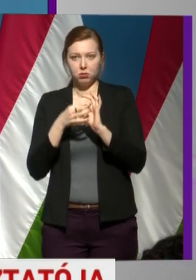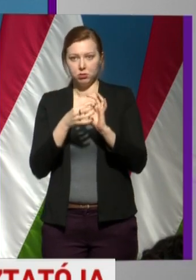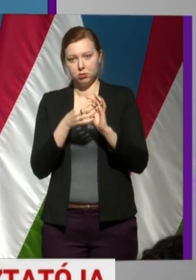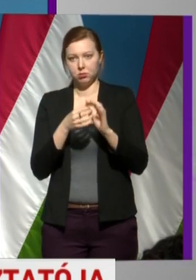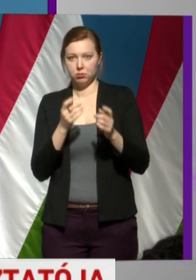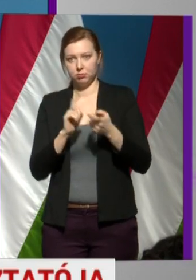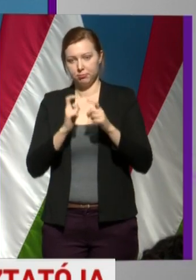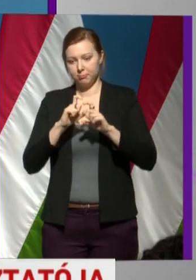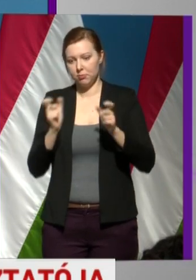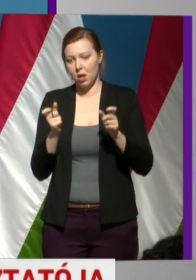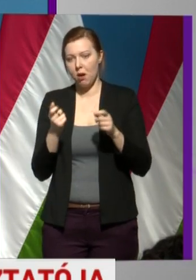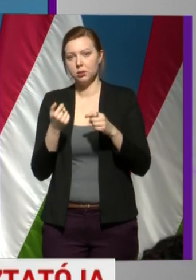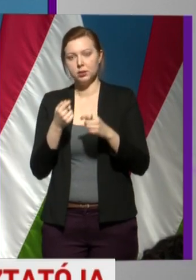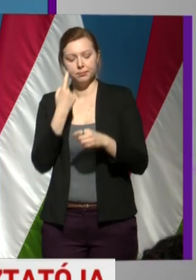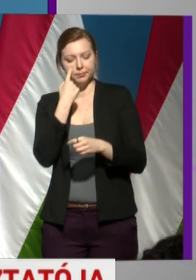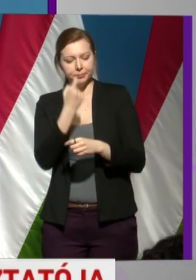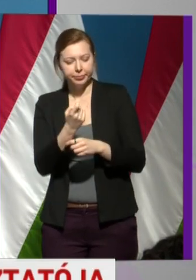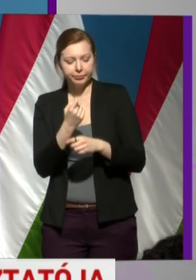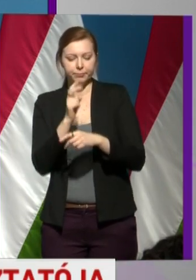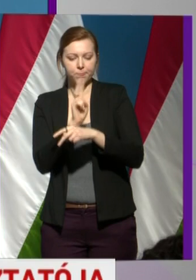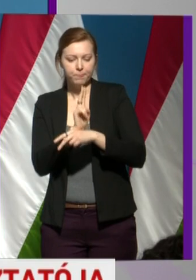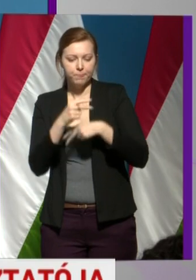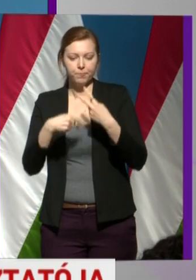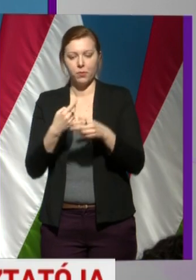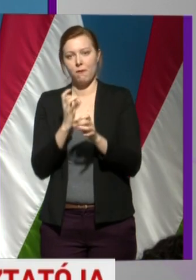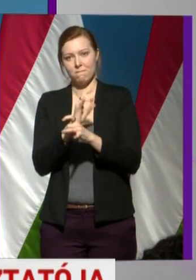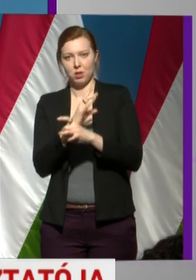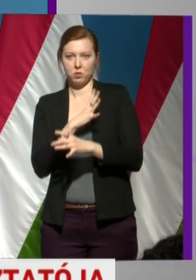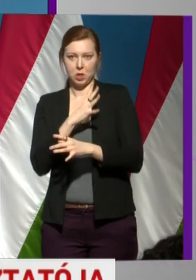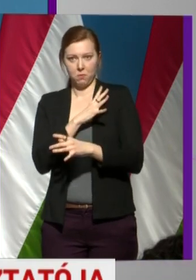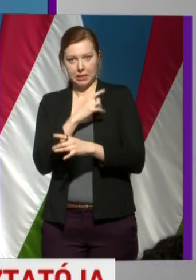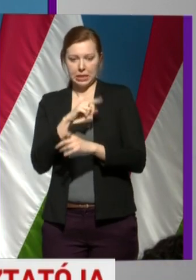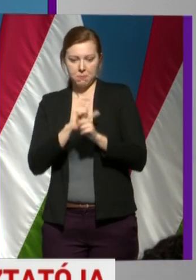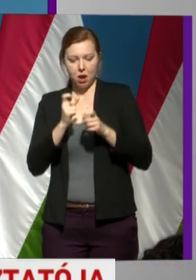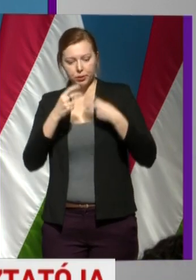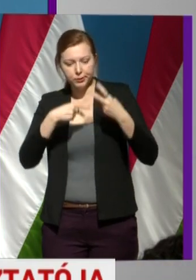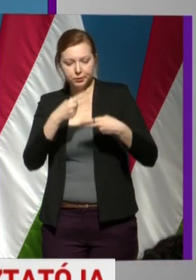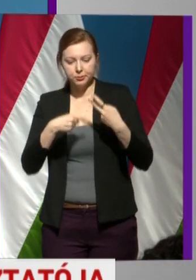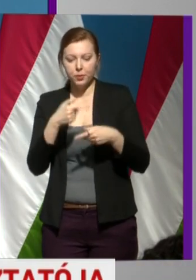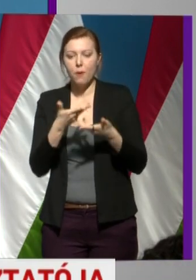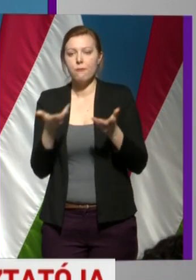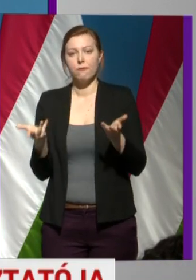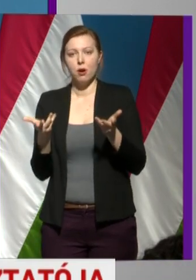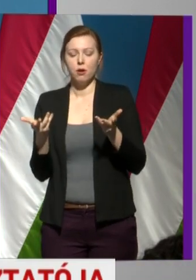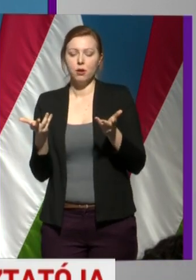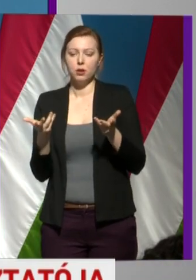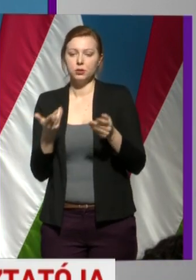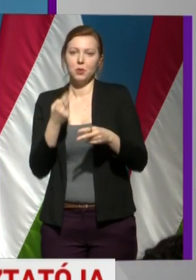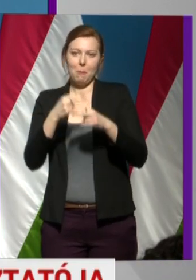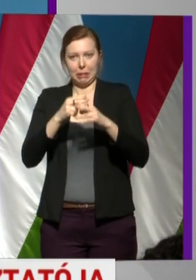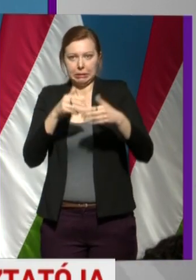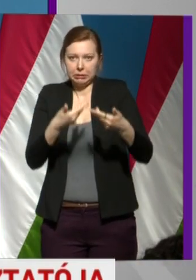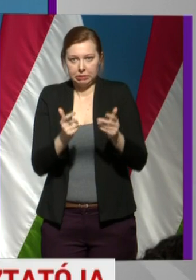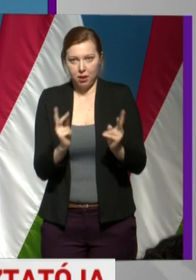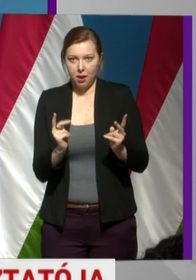kapcsán látókörbe kerülnek és fertőzésveszélynek vannak kitéve, vagy annak, hogy esetleg